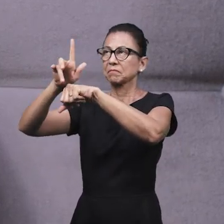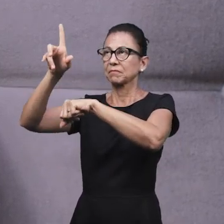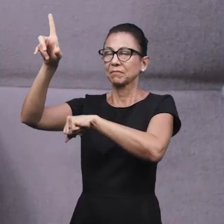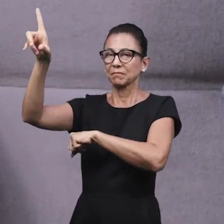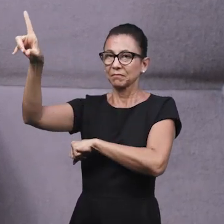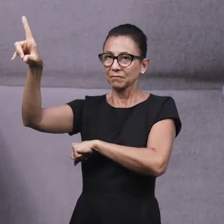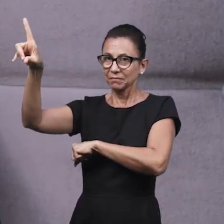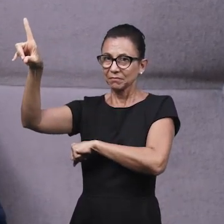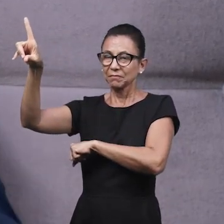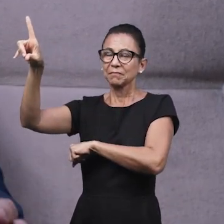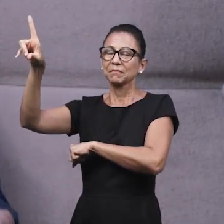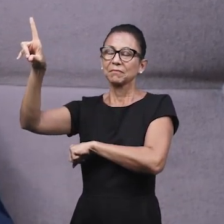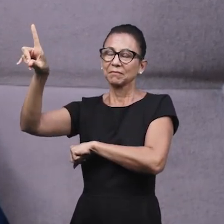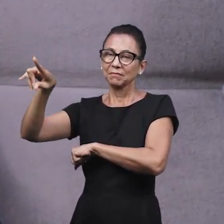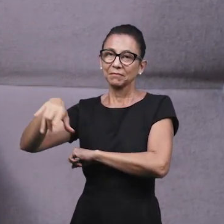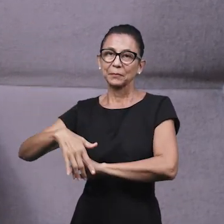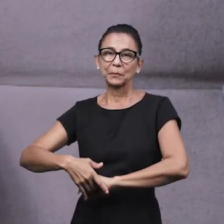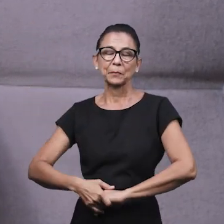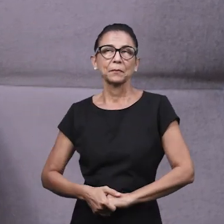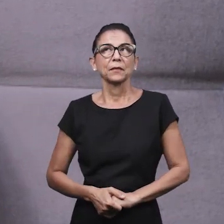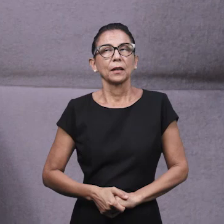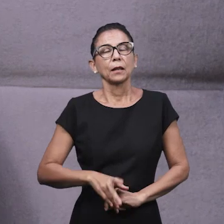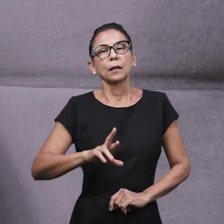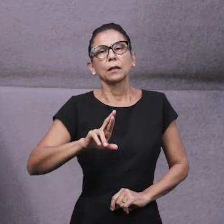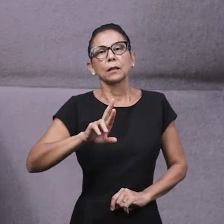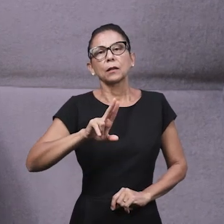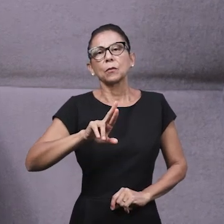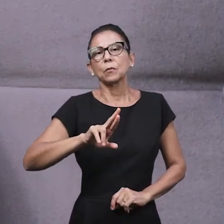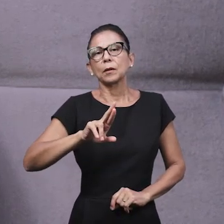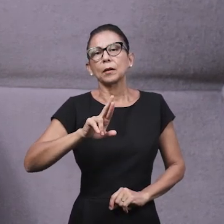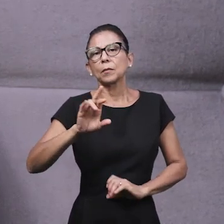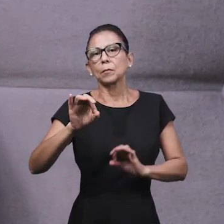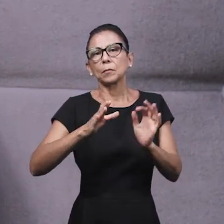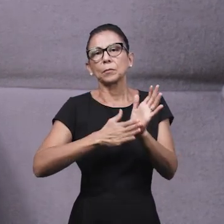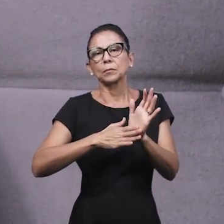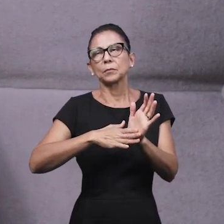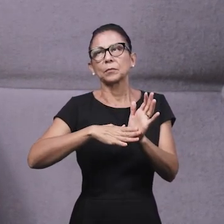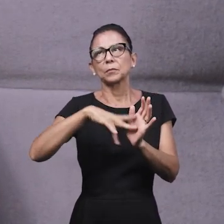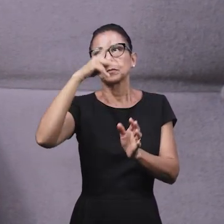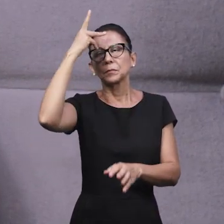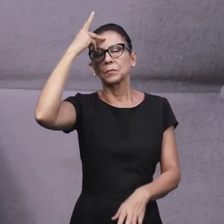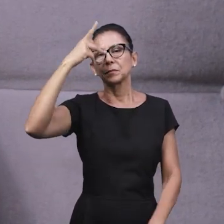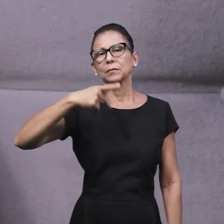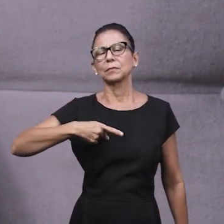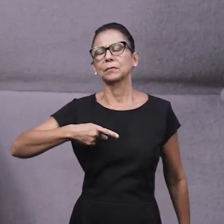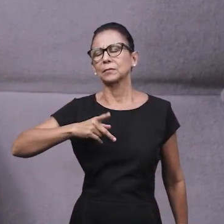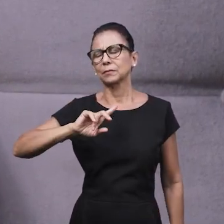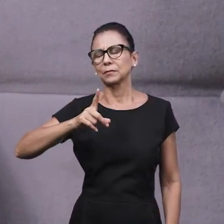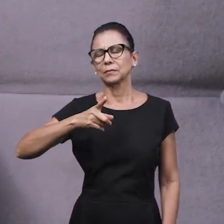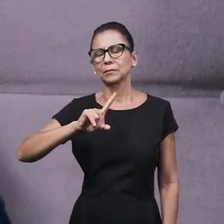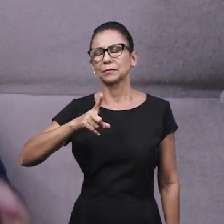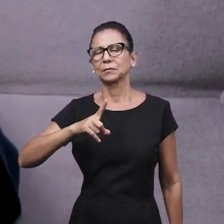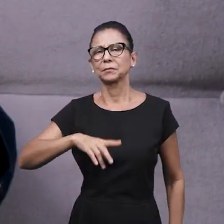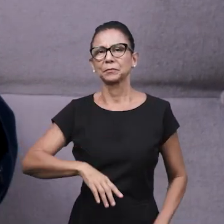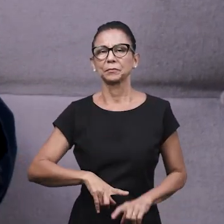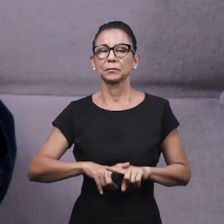Ce n'est pas un projet humain. Maintenant, la Bible est claire sur ça.